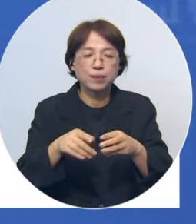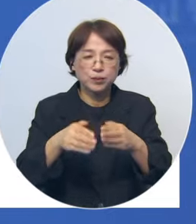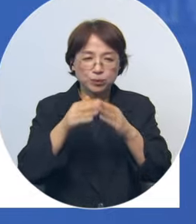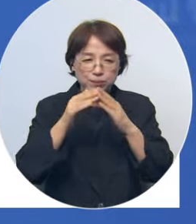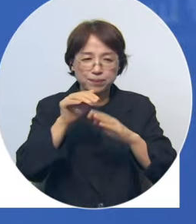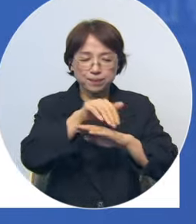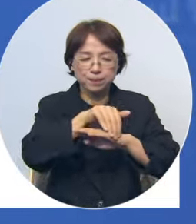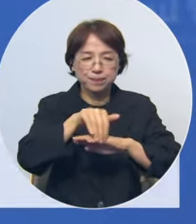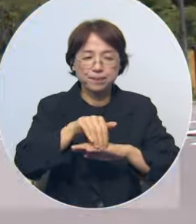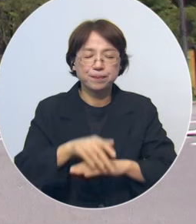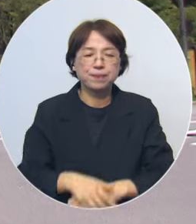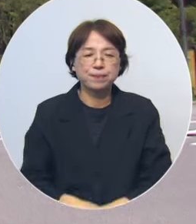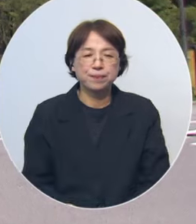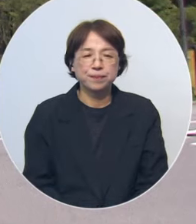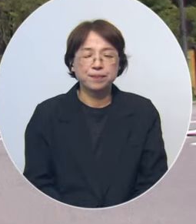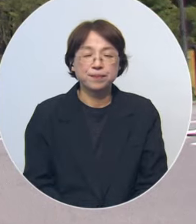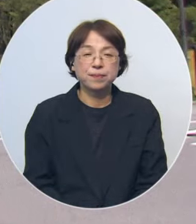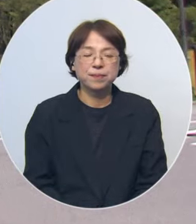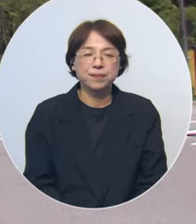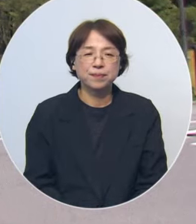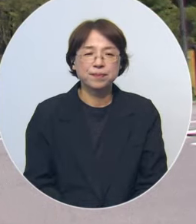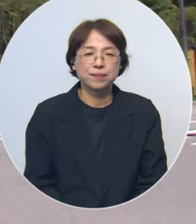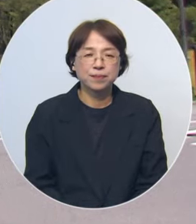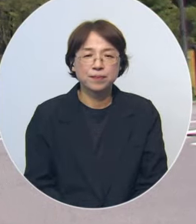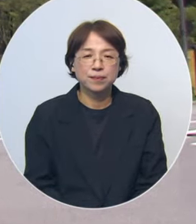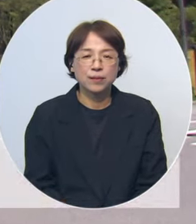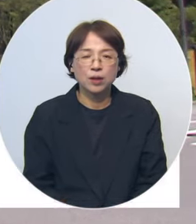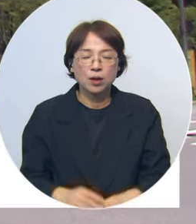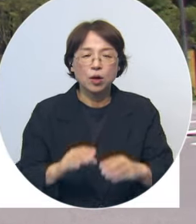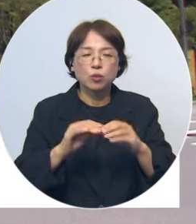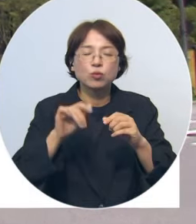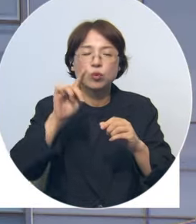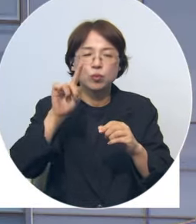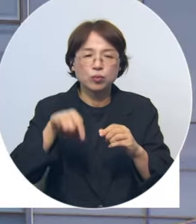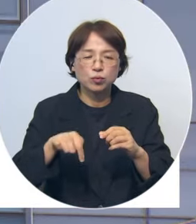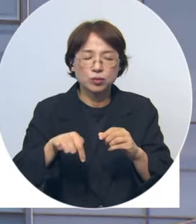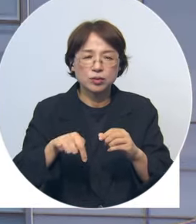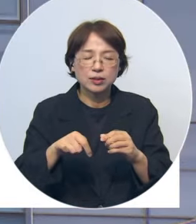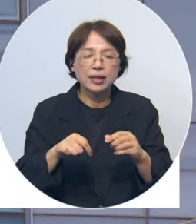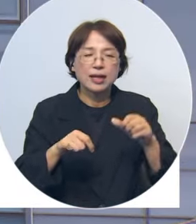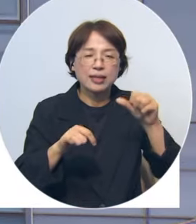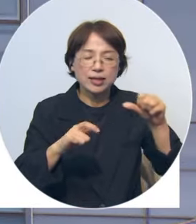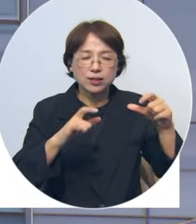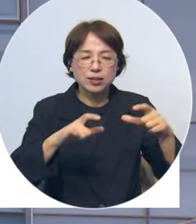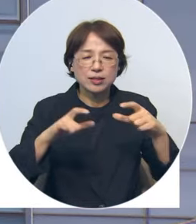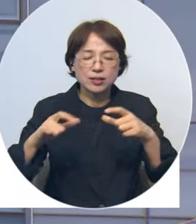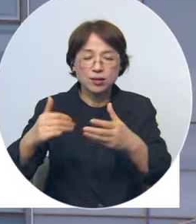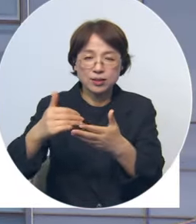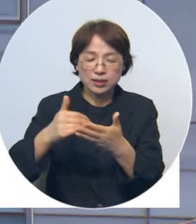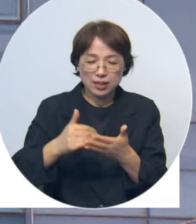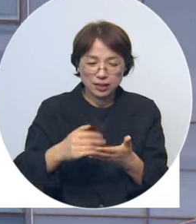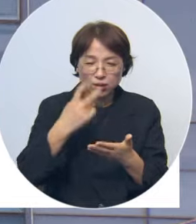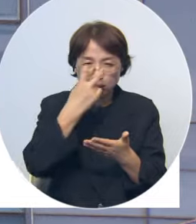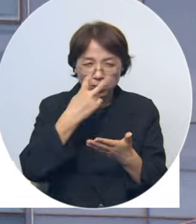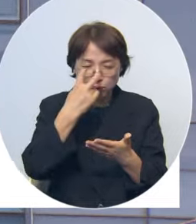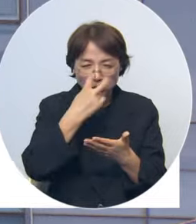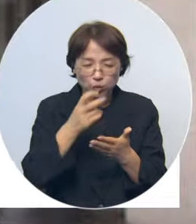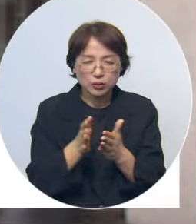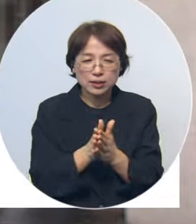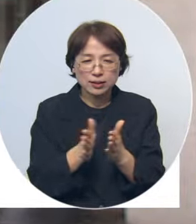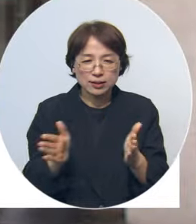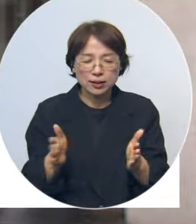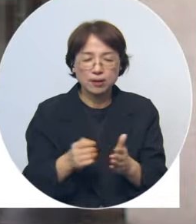수립하도록 하였습니다. 국토부는 이들 5개 지역이 제출한 철도 지하와 통합개발 제안서 검토에 들어갈